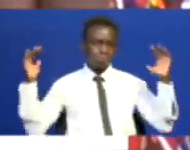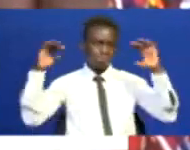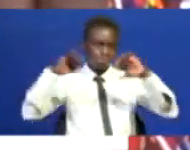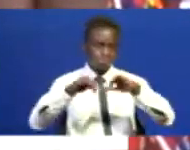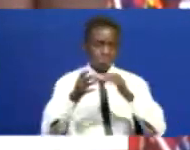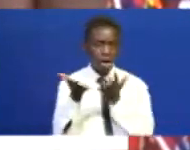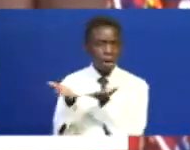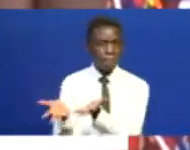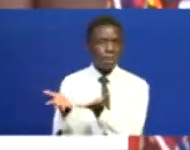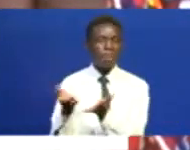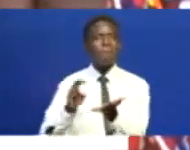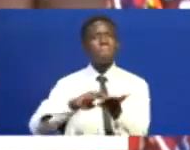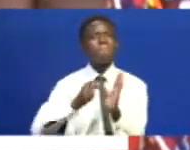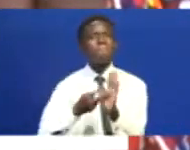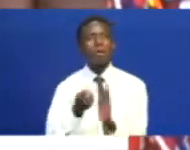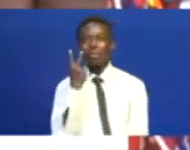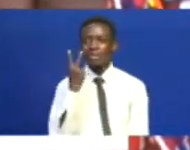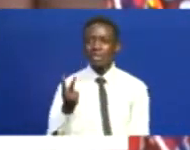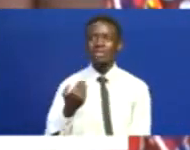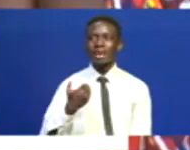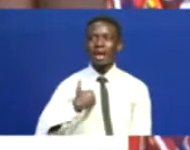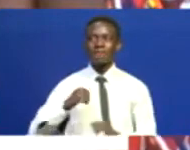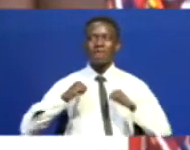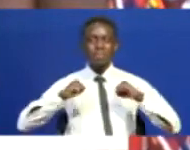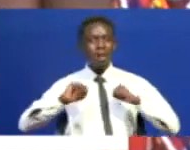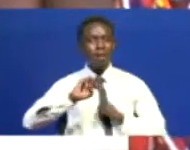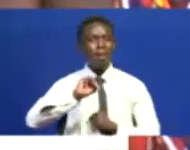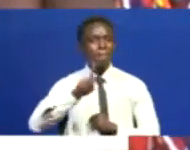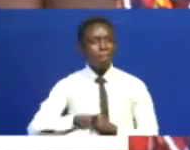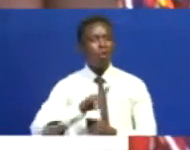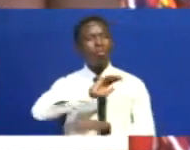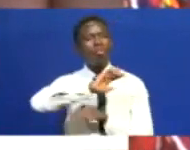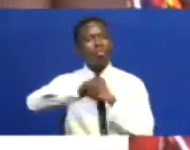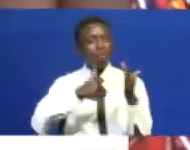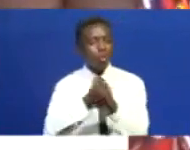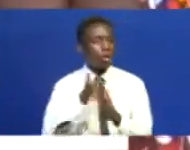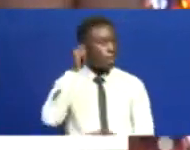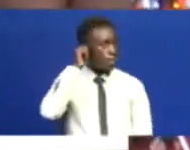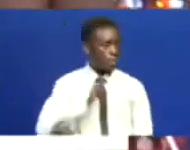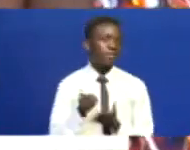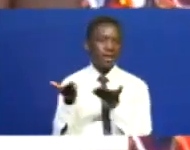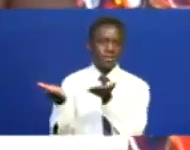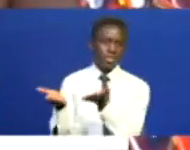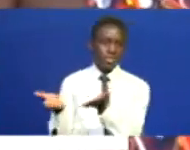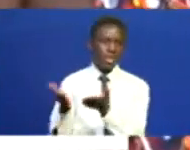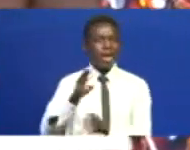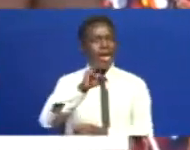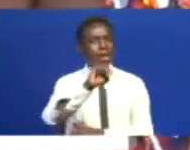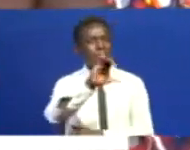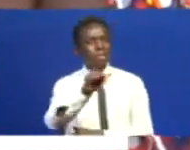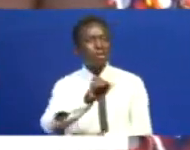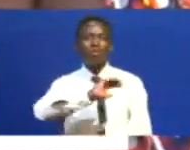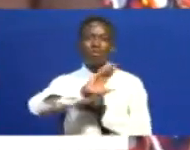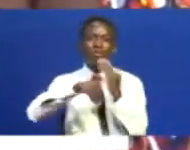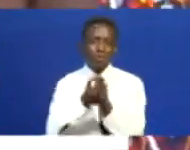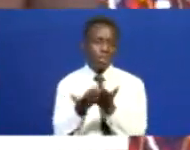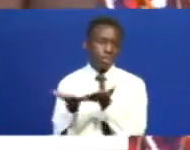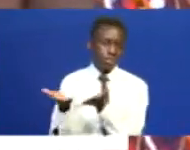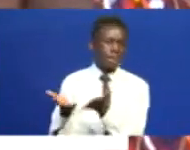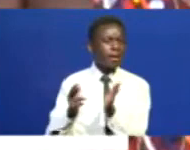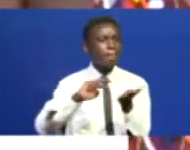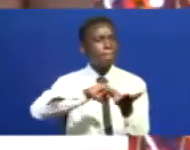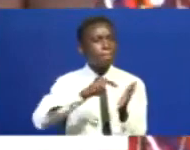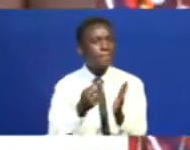hapa, tuko na waheshimiwa MPs wote wa Masai na pia MCS wote wako hapa. Inamaanisha